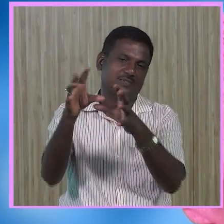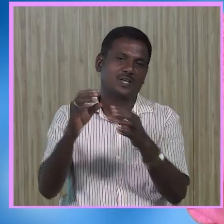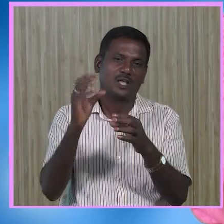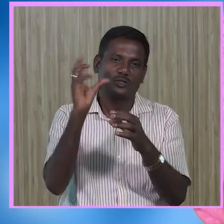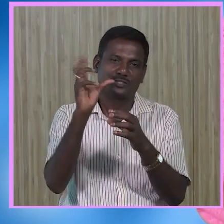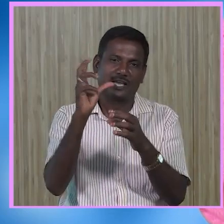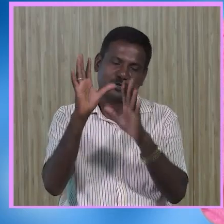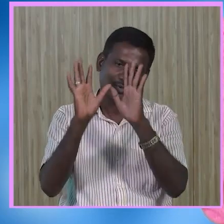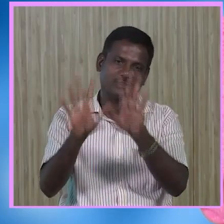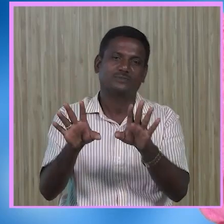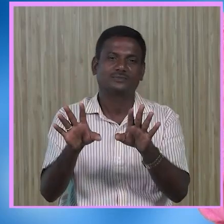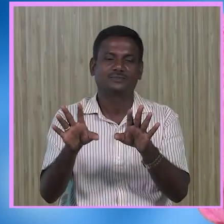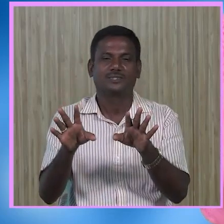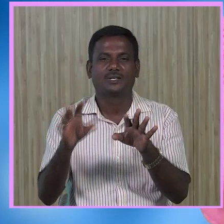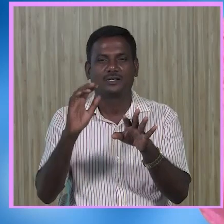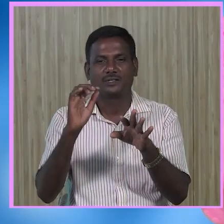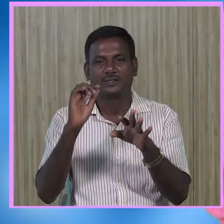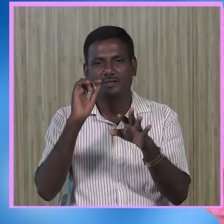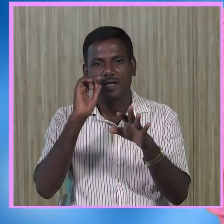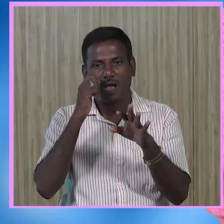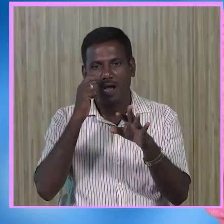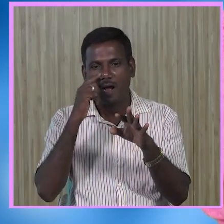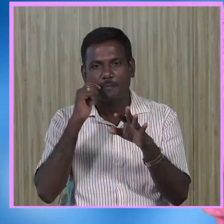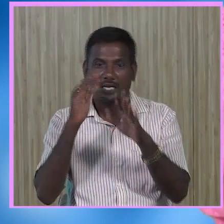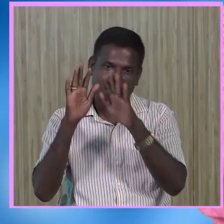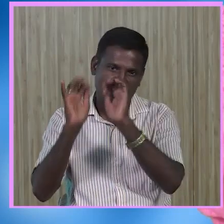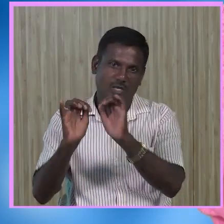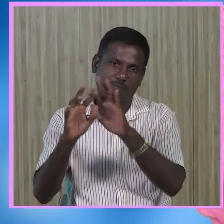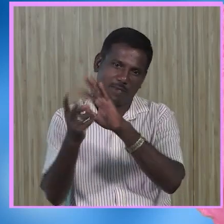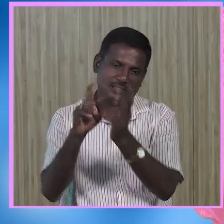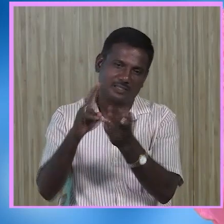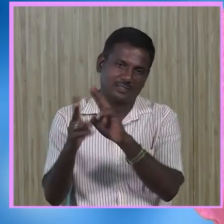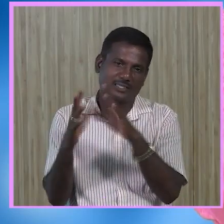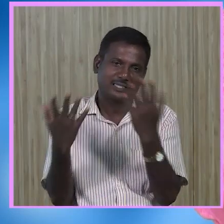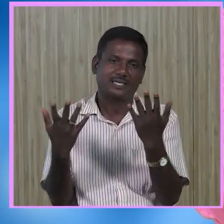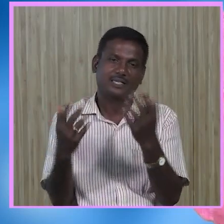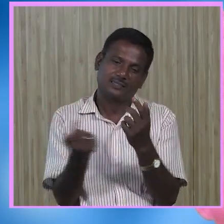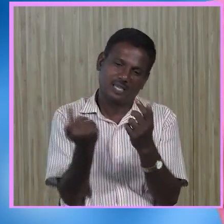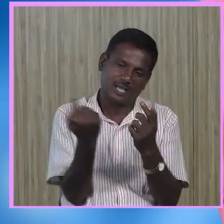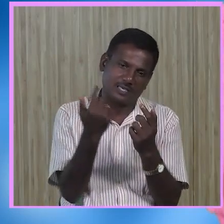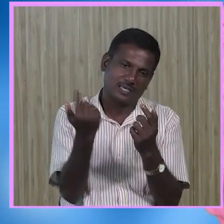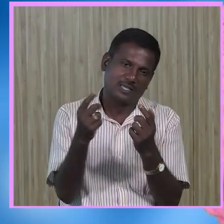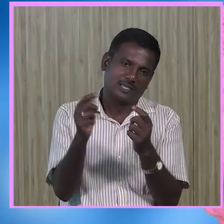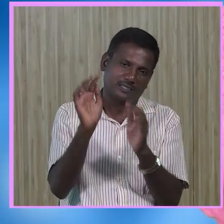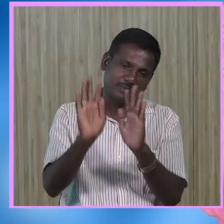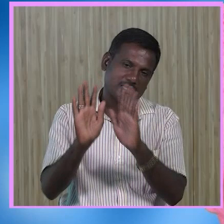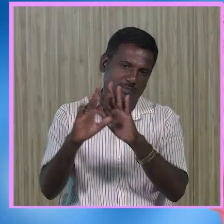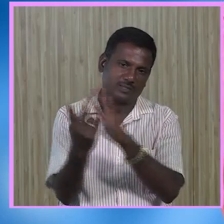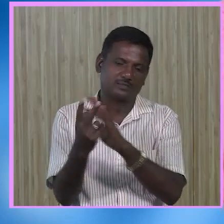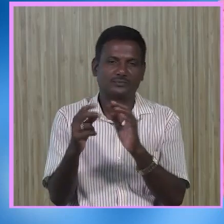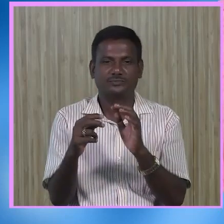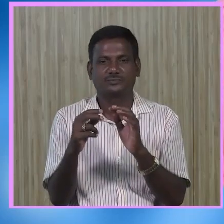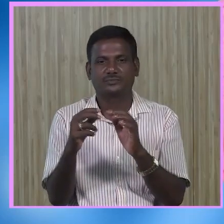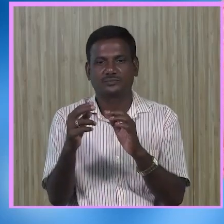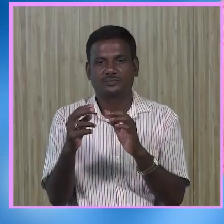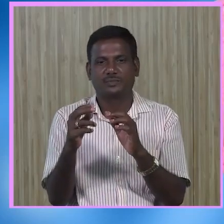துணைக்கோள் செயற்கை கோள்களாக இருக்கும். இங்கே மனிதர்கள் இருந்தால் அது தகுந்த மாதிரி இந்த அமைப்பை மாற்றிக்குவாங்க, மனிதர்கள்னா அதுக்கு தகுந்த மாதிரி இந்த அமைப்பை மாற்றிக்குவாங்க.